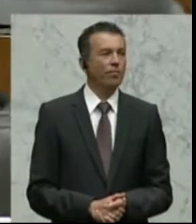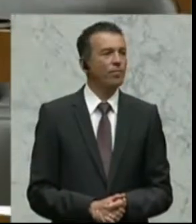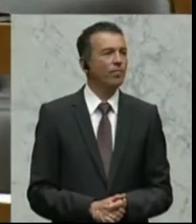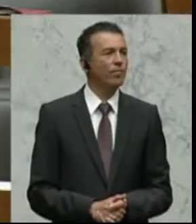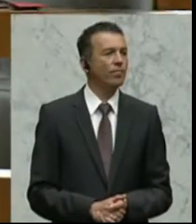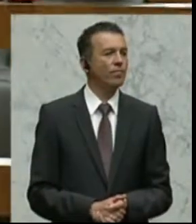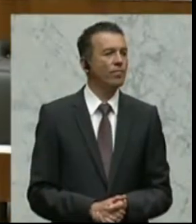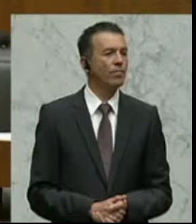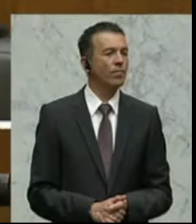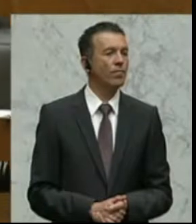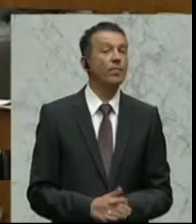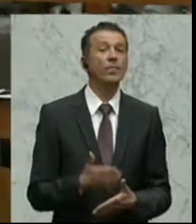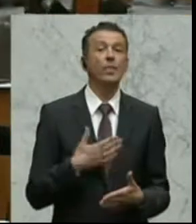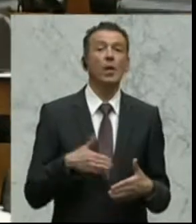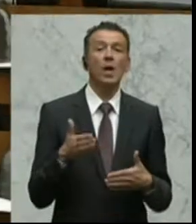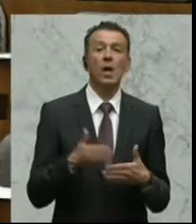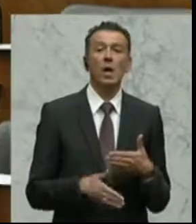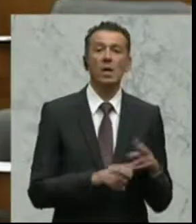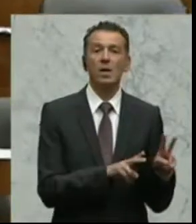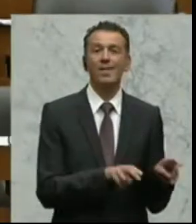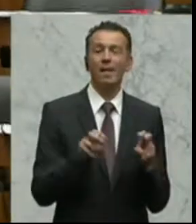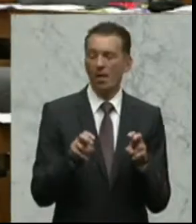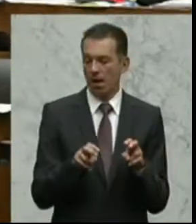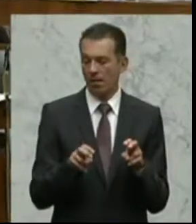enden mit einem Zitat, beziehungsweise